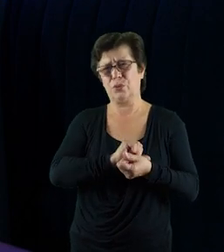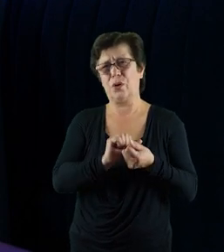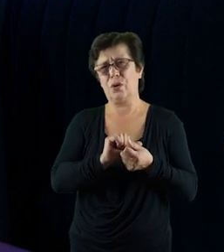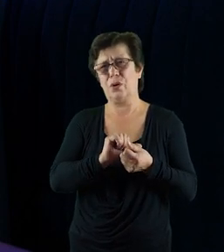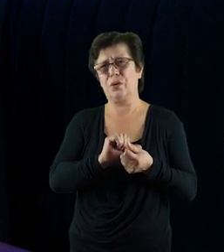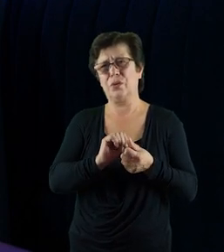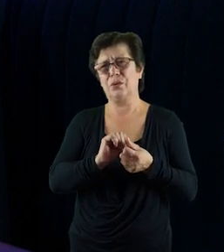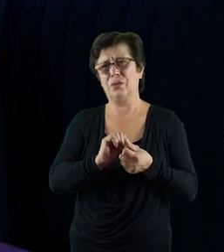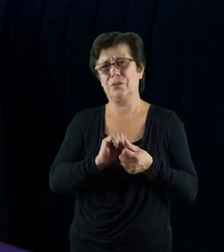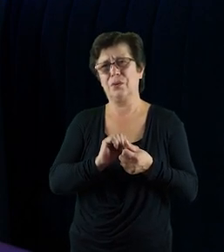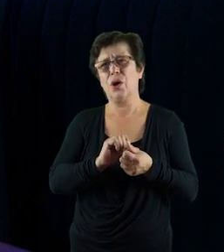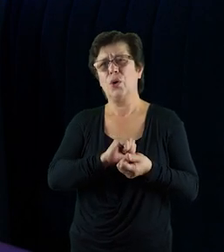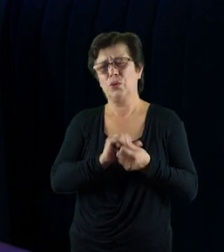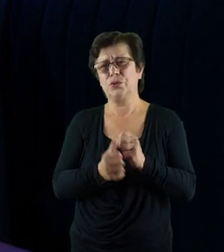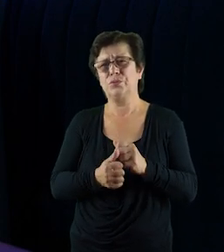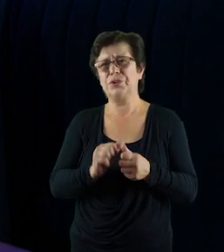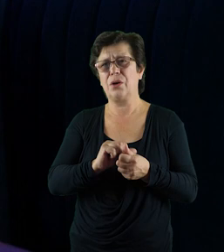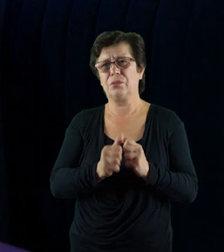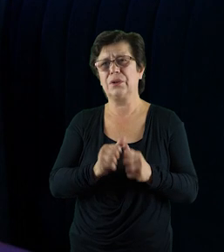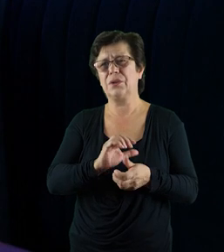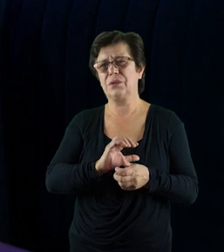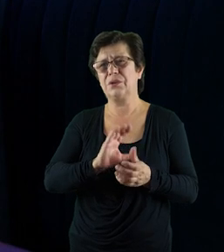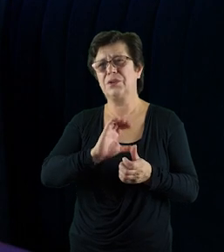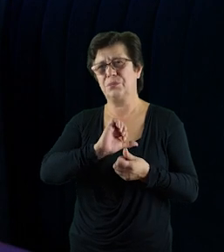jest to, ta ucieczka z miasta.